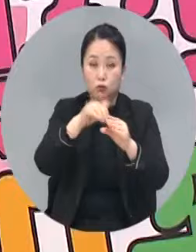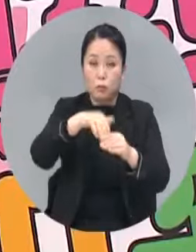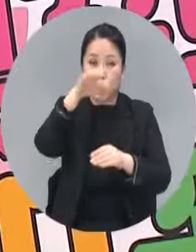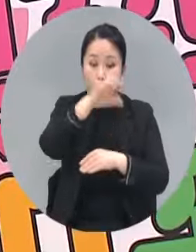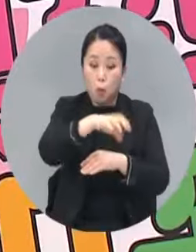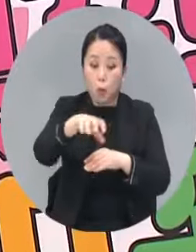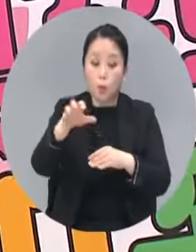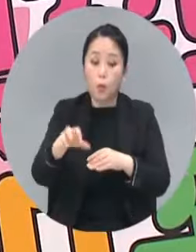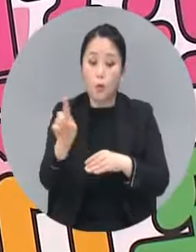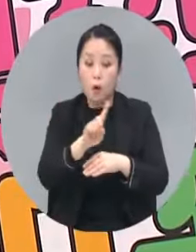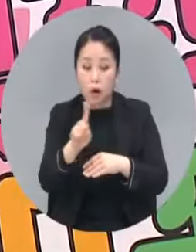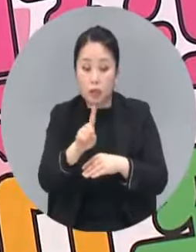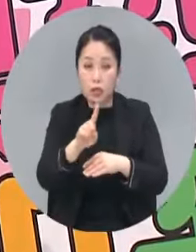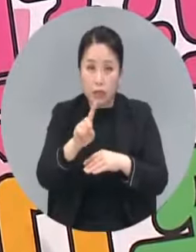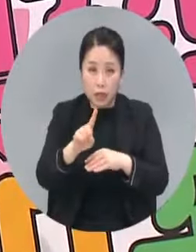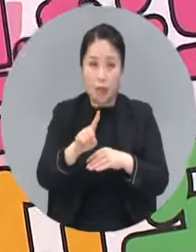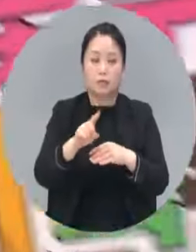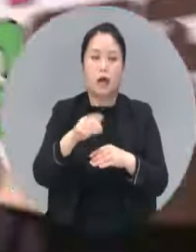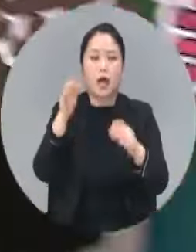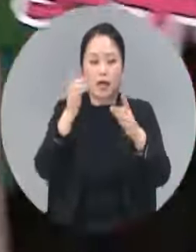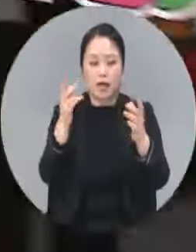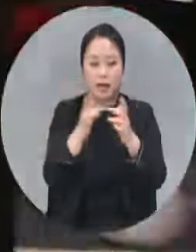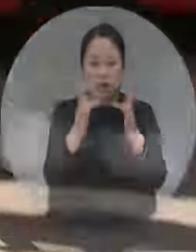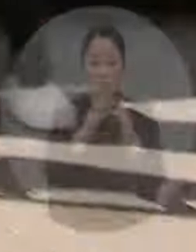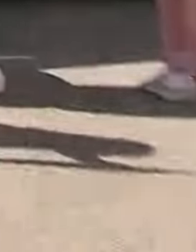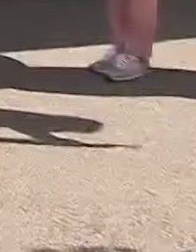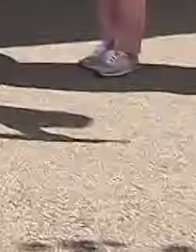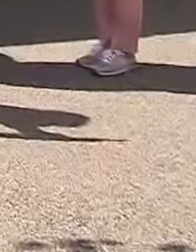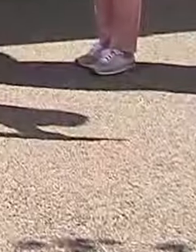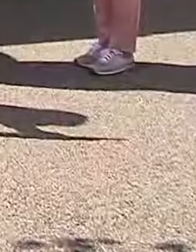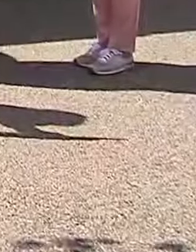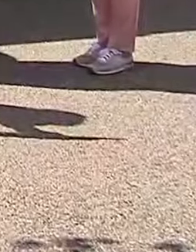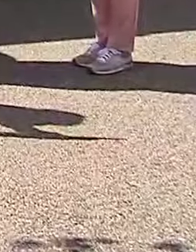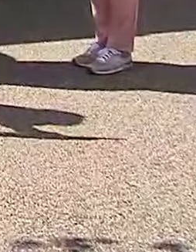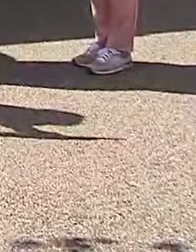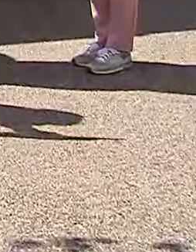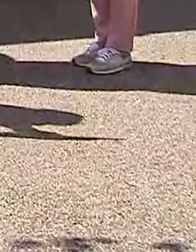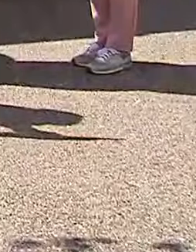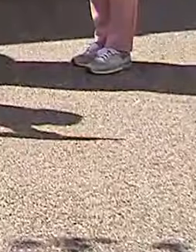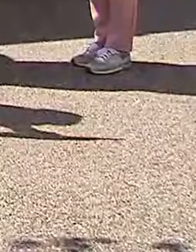중앙선관위 홈페이지에서 검색할 수 있습니다. MBC 뉴스 정진명입니다.